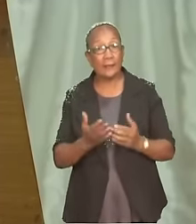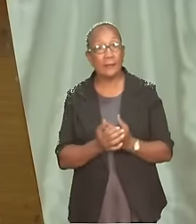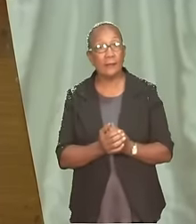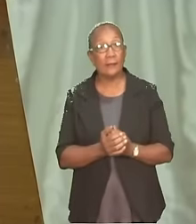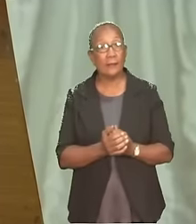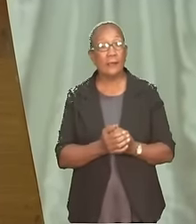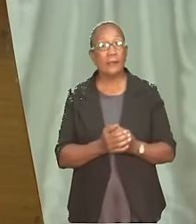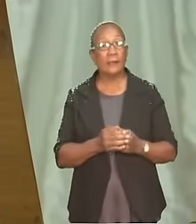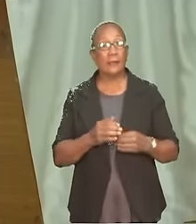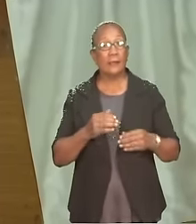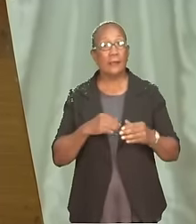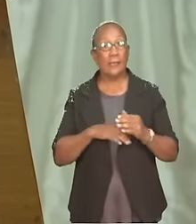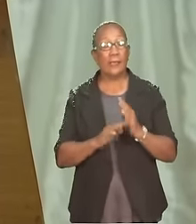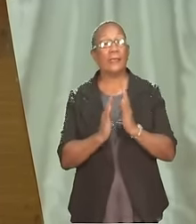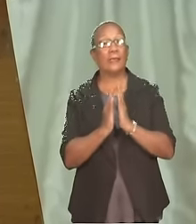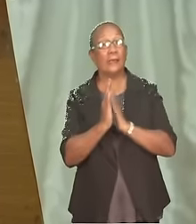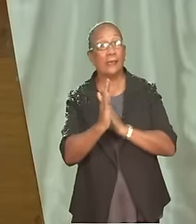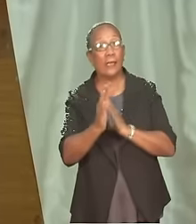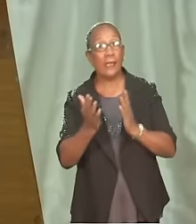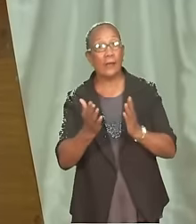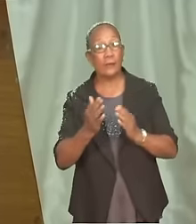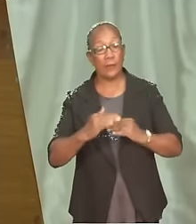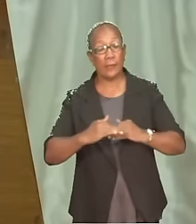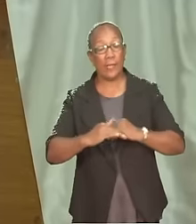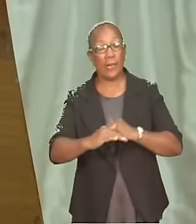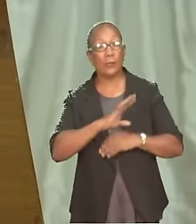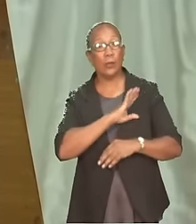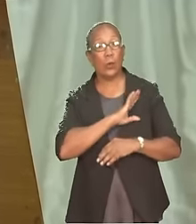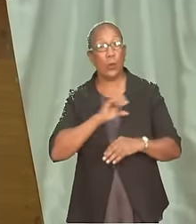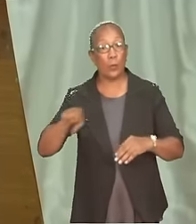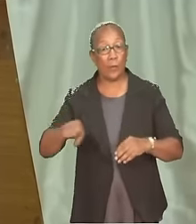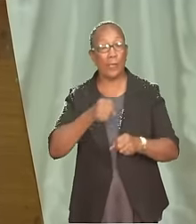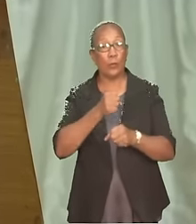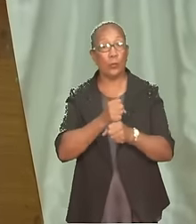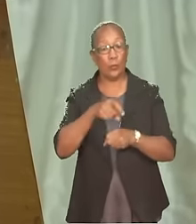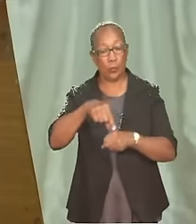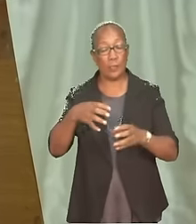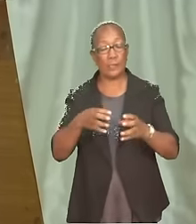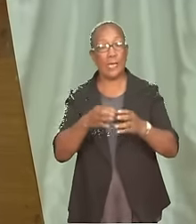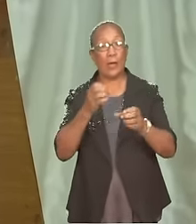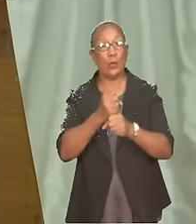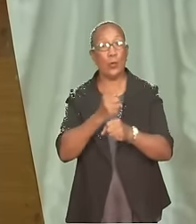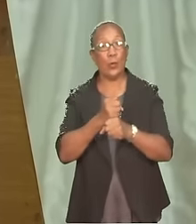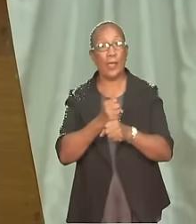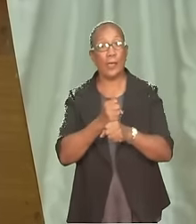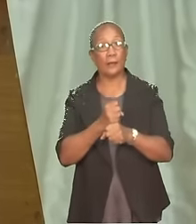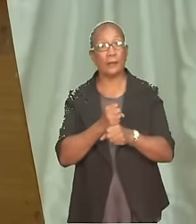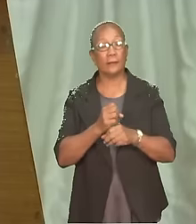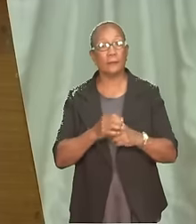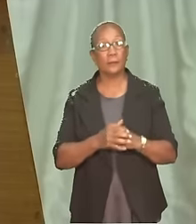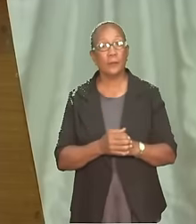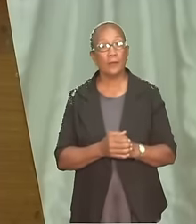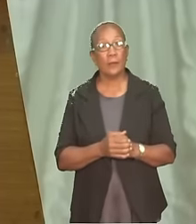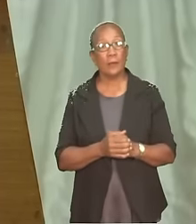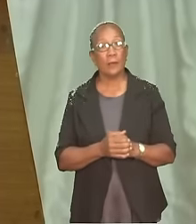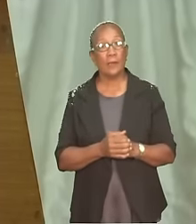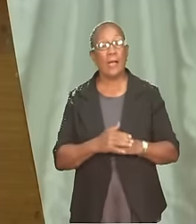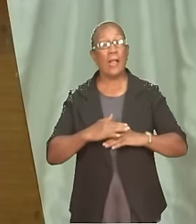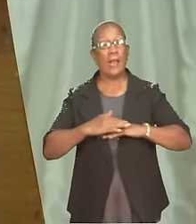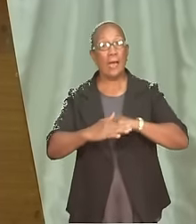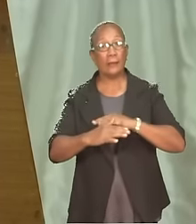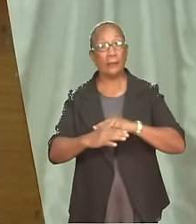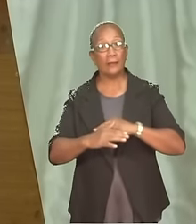in de rij der landen geplaatst waarmee we samenwerking zijn aangegaan. Met de landen met